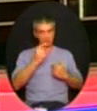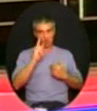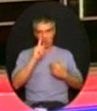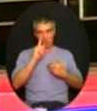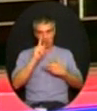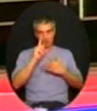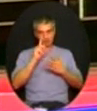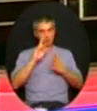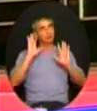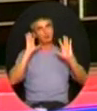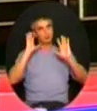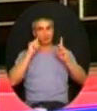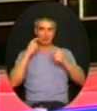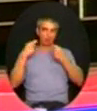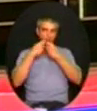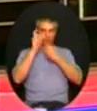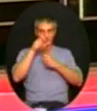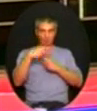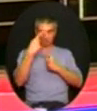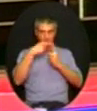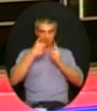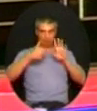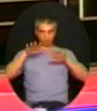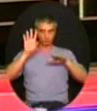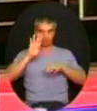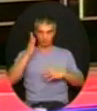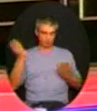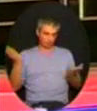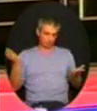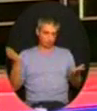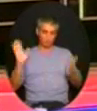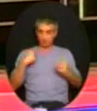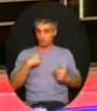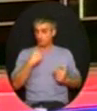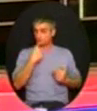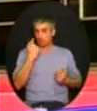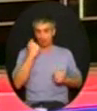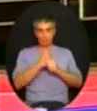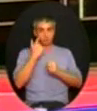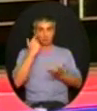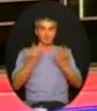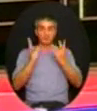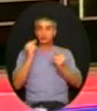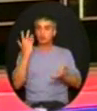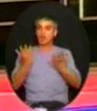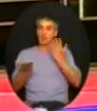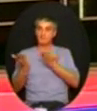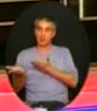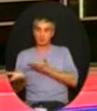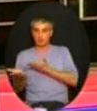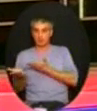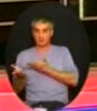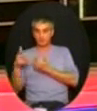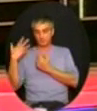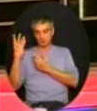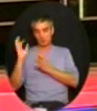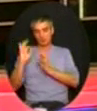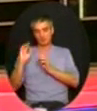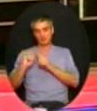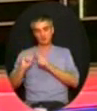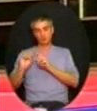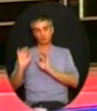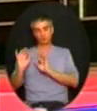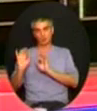לא יקומו ויפלו על, על ראש הממשלה בנימין נתניהו, וגם אני רוצה לעשות הבחנה, יש הבחנה בין להיות בכל זאת סוג